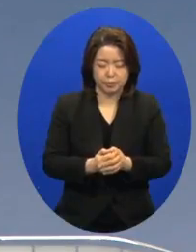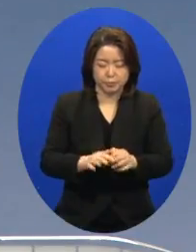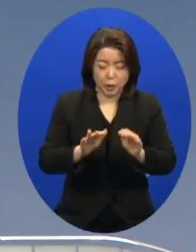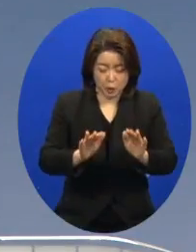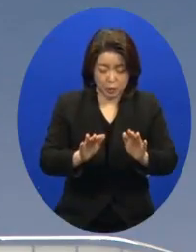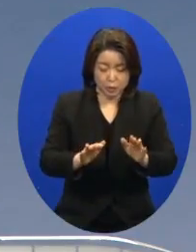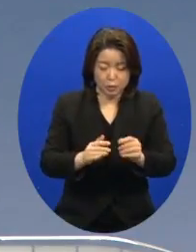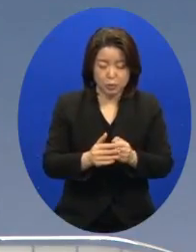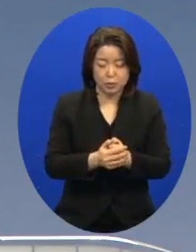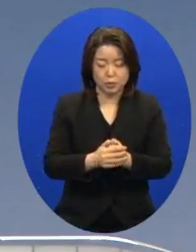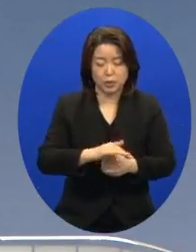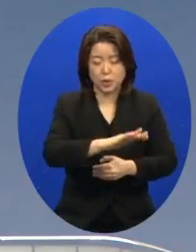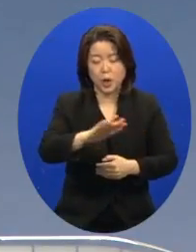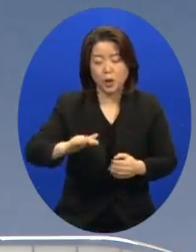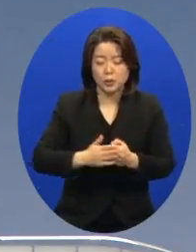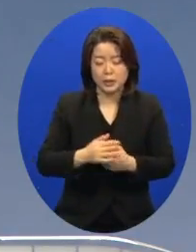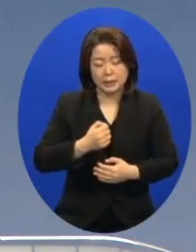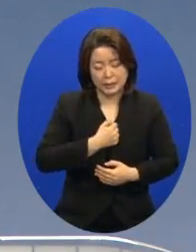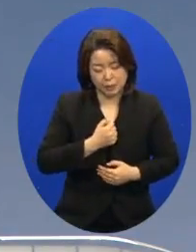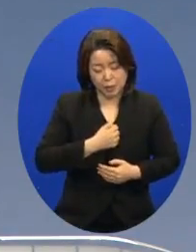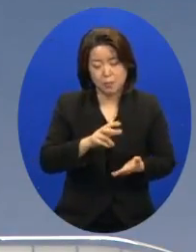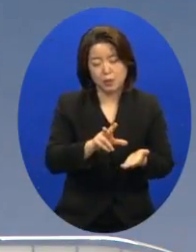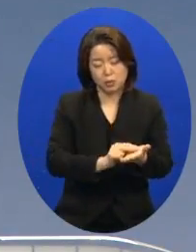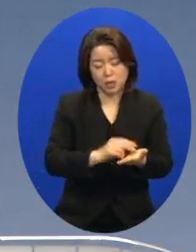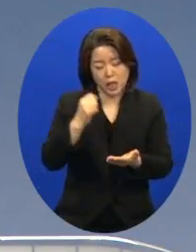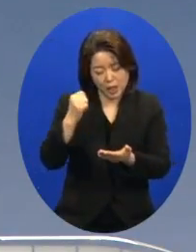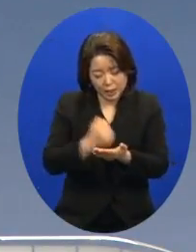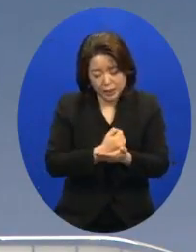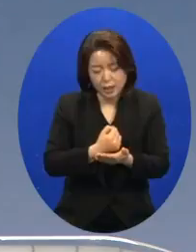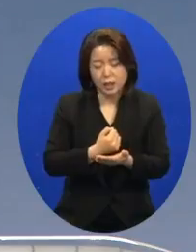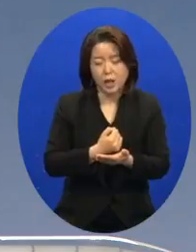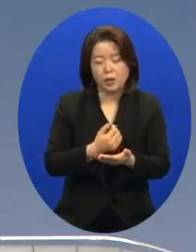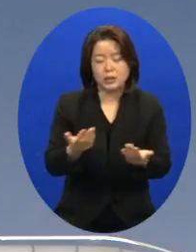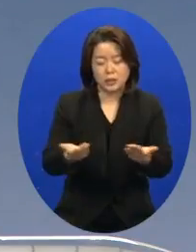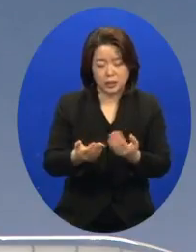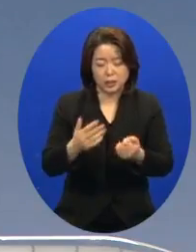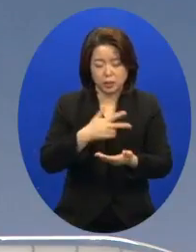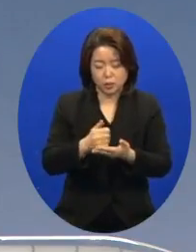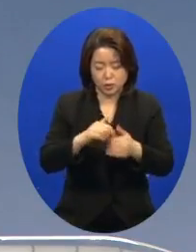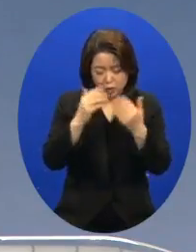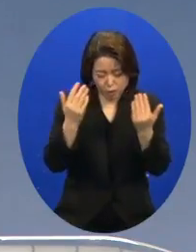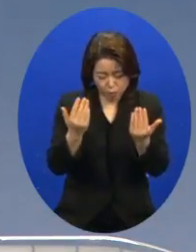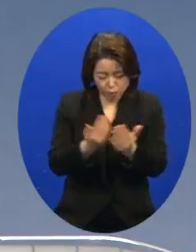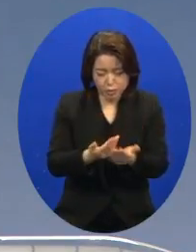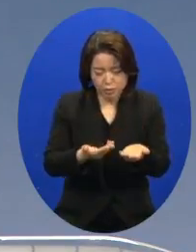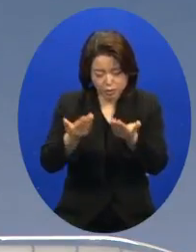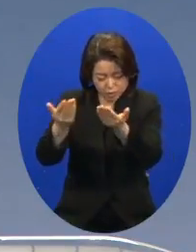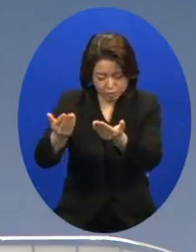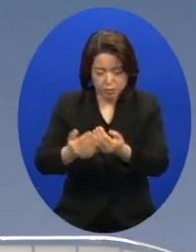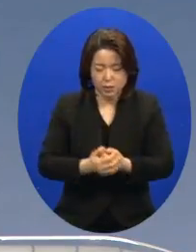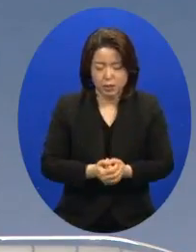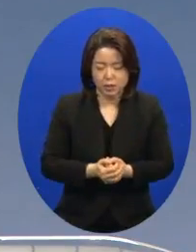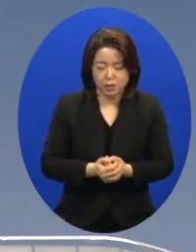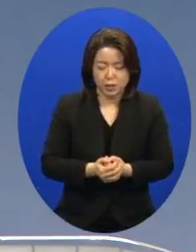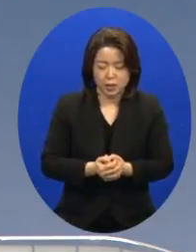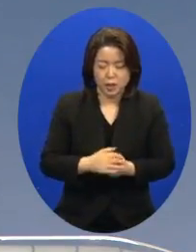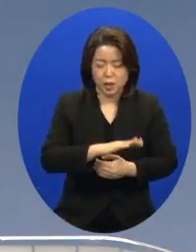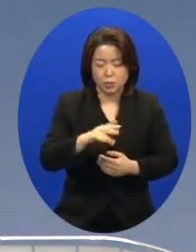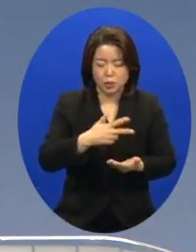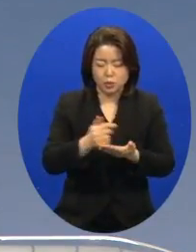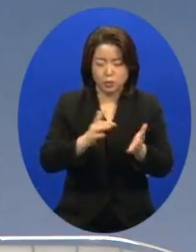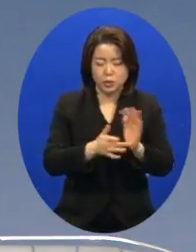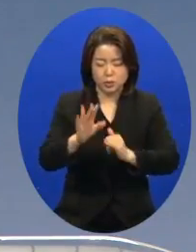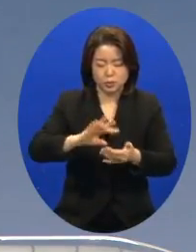오늘도 우리의 답답한 문제 안타까운 사정을 주님께 다 온전히 올려드립니다 우리 주